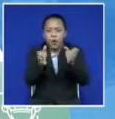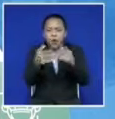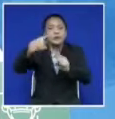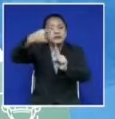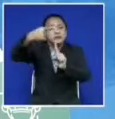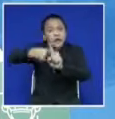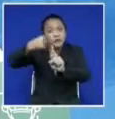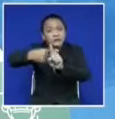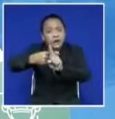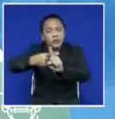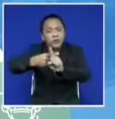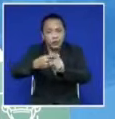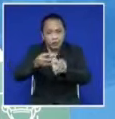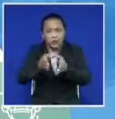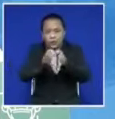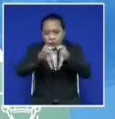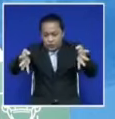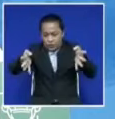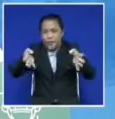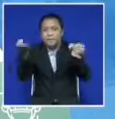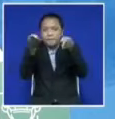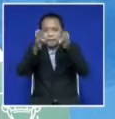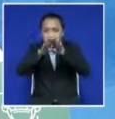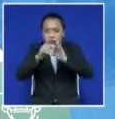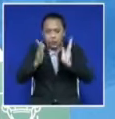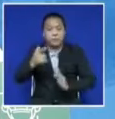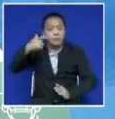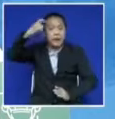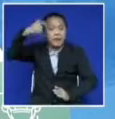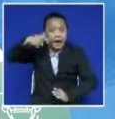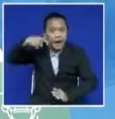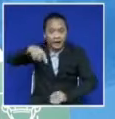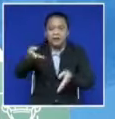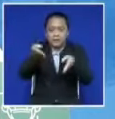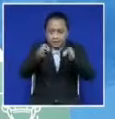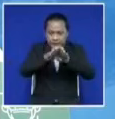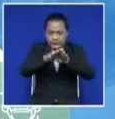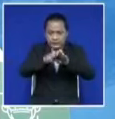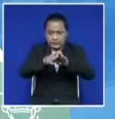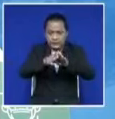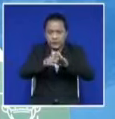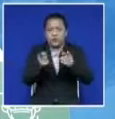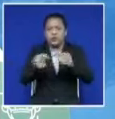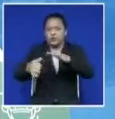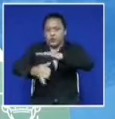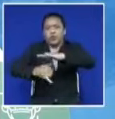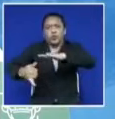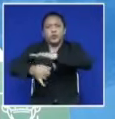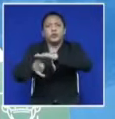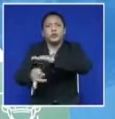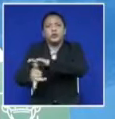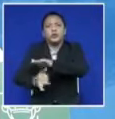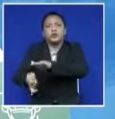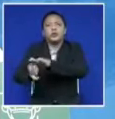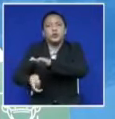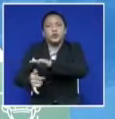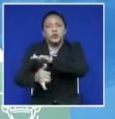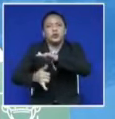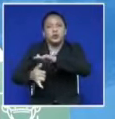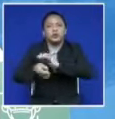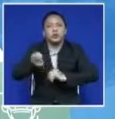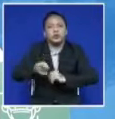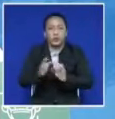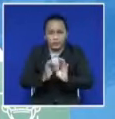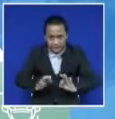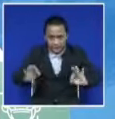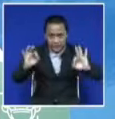ที่อยู่นะของคนที่สำหรับชาวพม่านะเราพบว่านะครับในที่ส